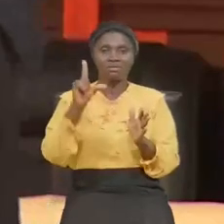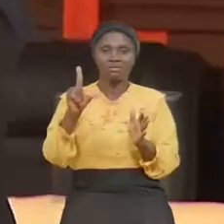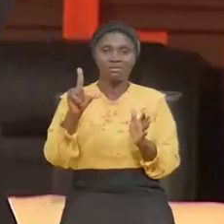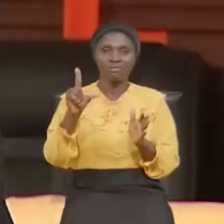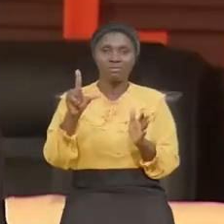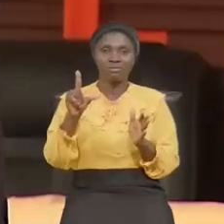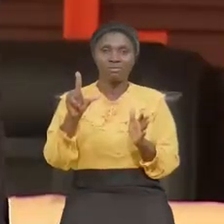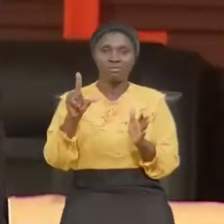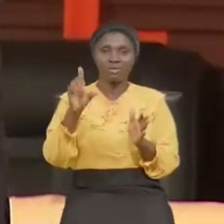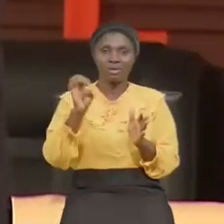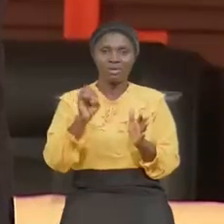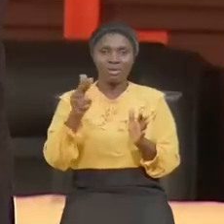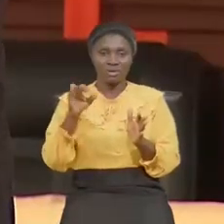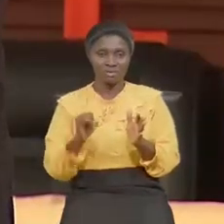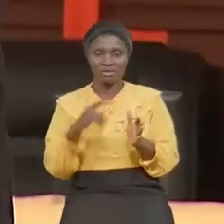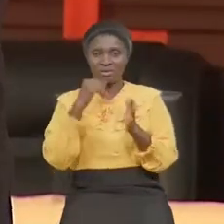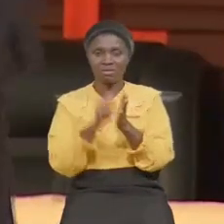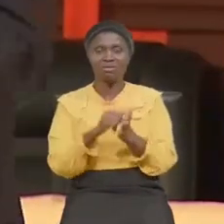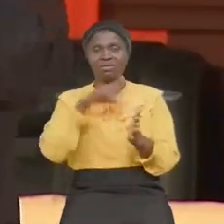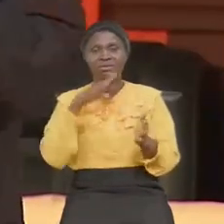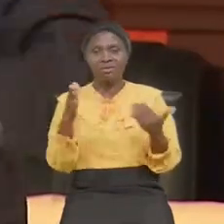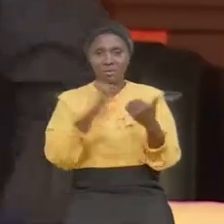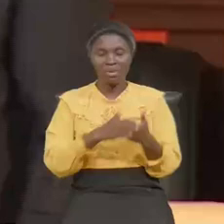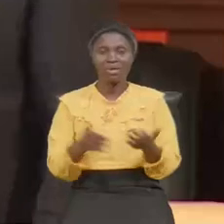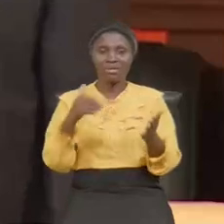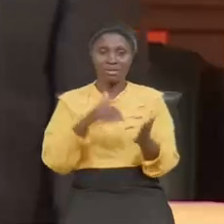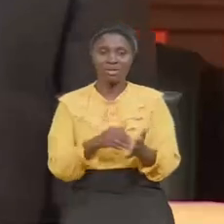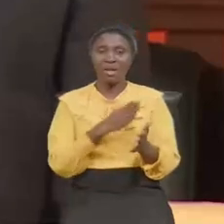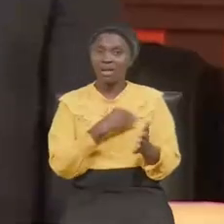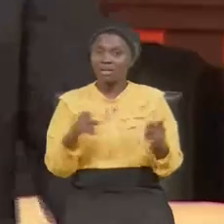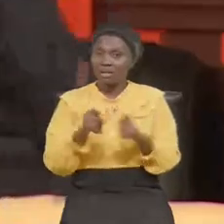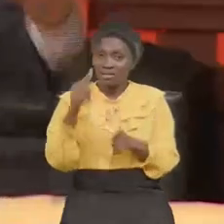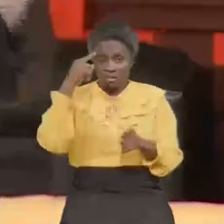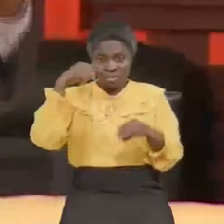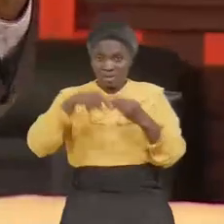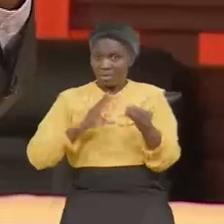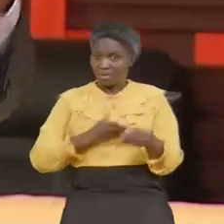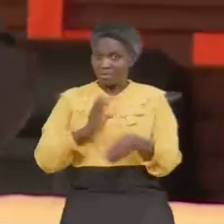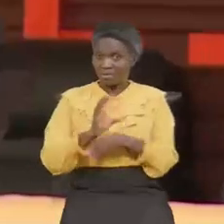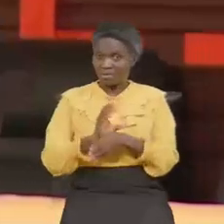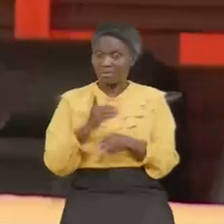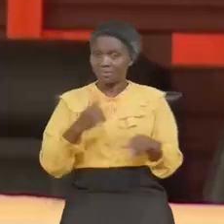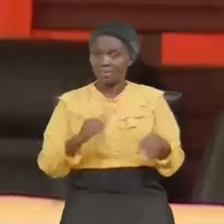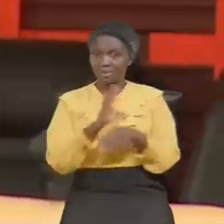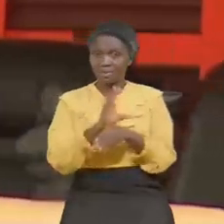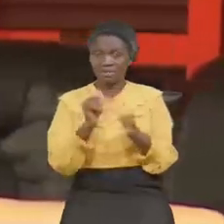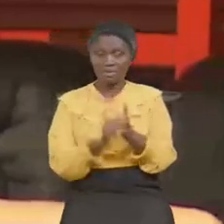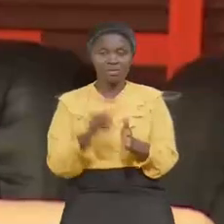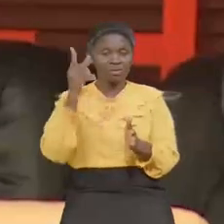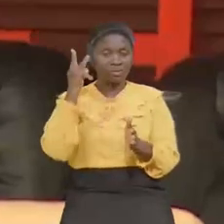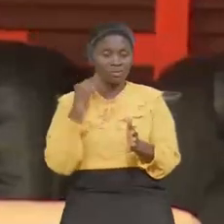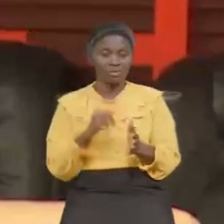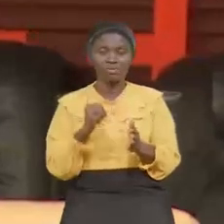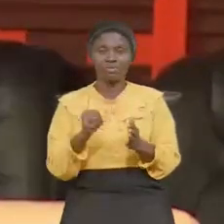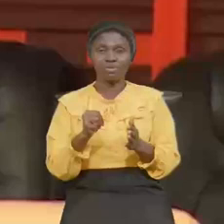La corruption est revenue encore. Et comme tu penses à notre église, l'église qui était réputée pour sa